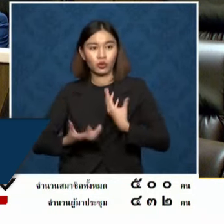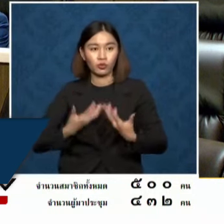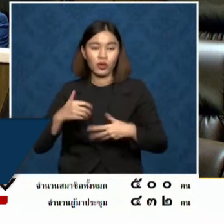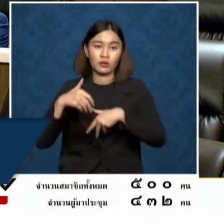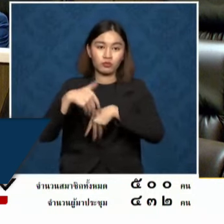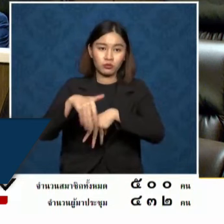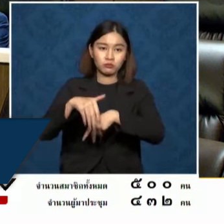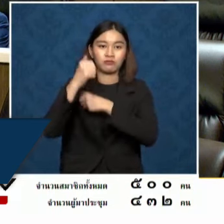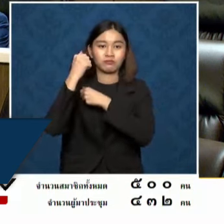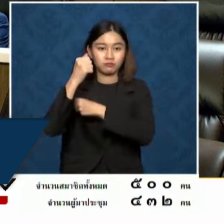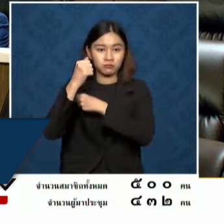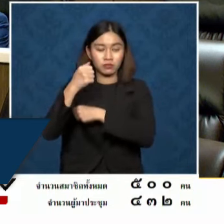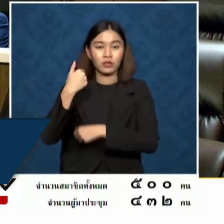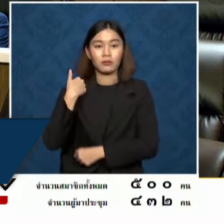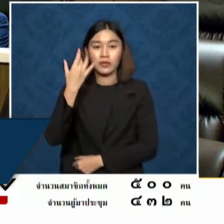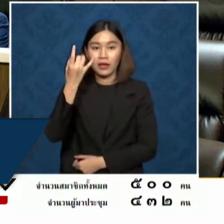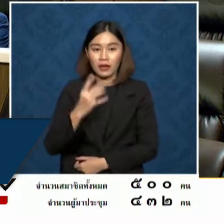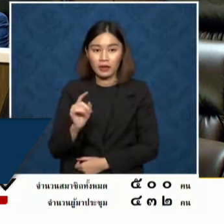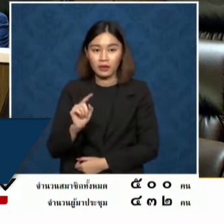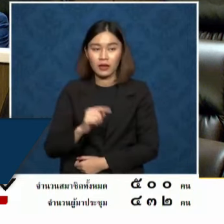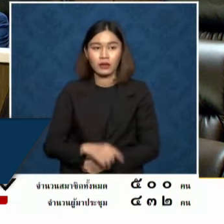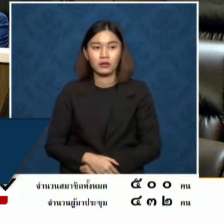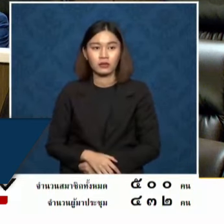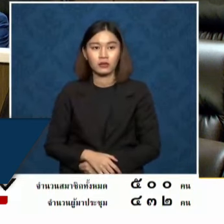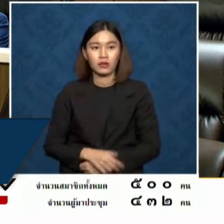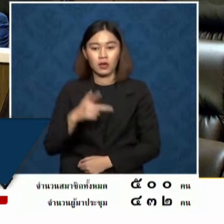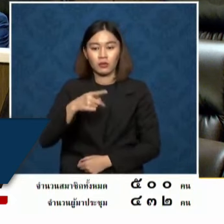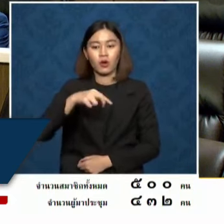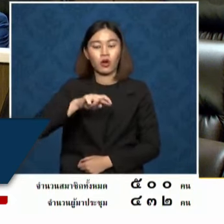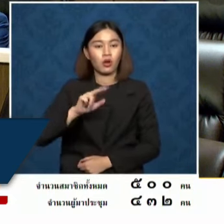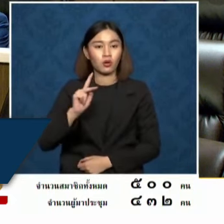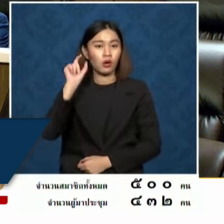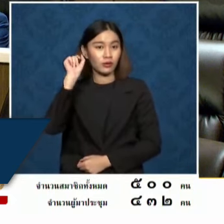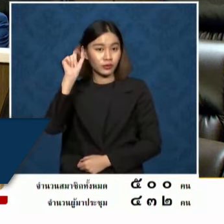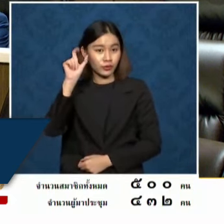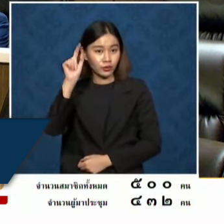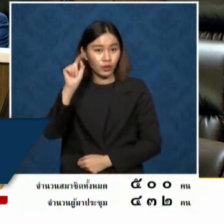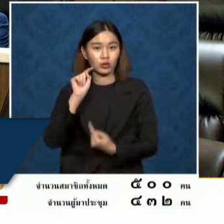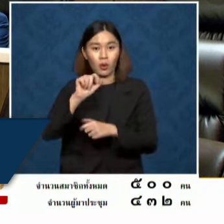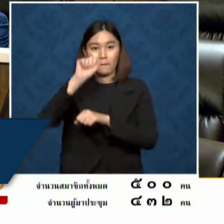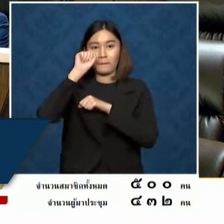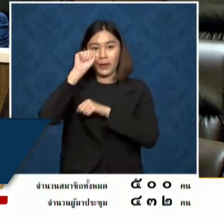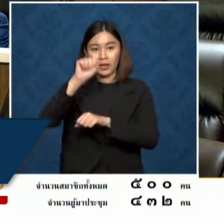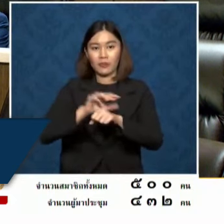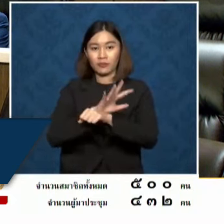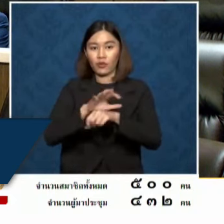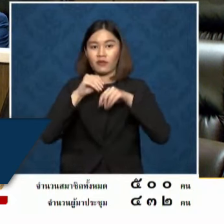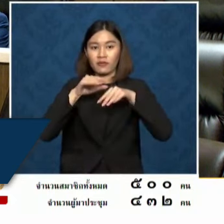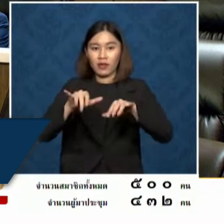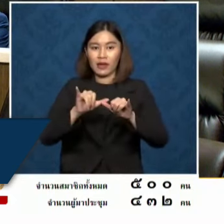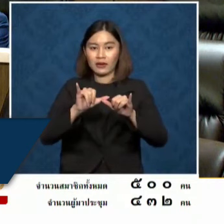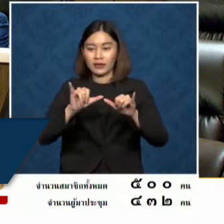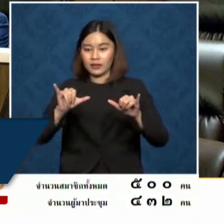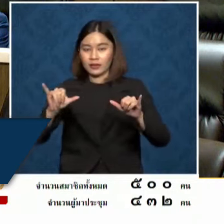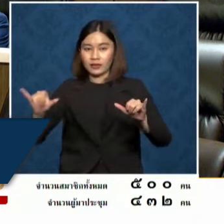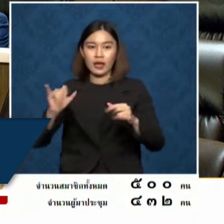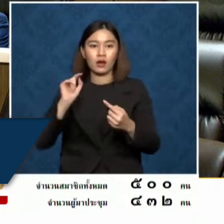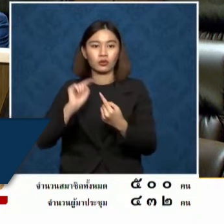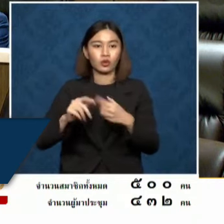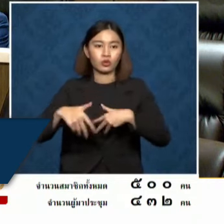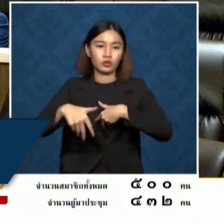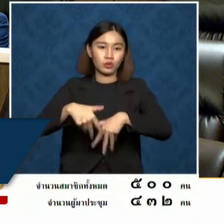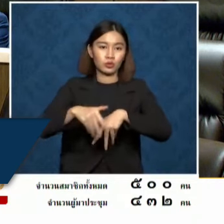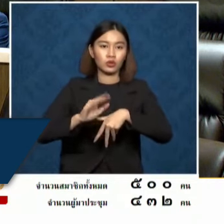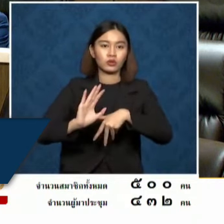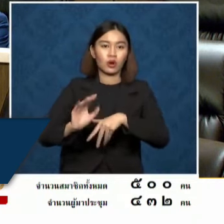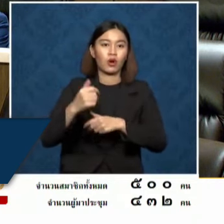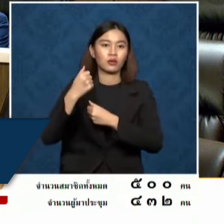ชุมนุมนะครับครับมีคดีอะไรบ้างครับฝ่าฝืนพรกฉุกเฉินที่ประกาศตอนช่วงโควิดแล้วก็ลากยาวครอบคลุมมาถึงเรื่องของการชุมนุม